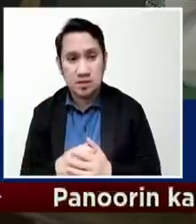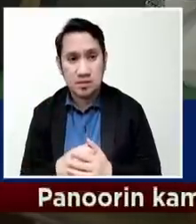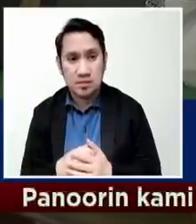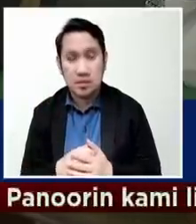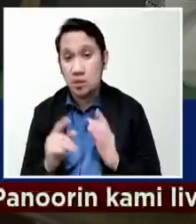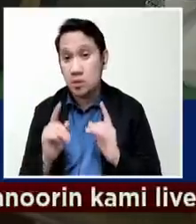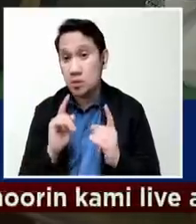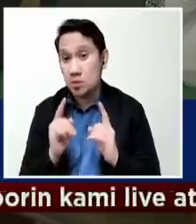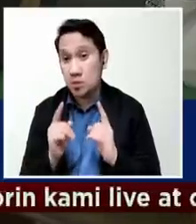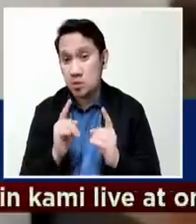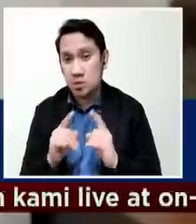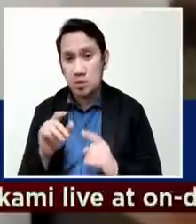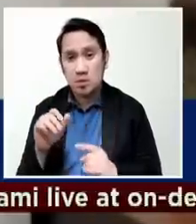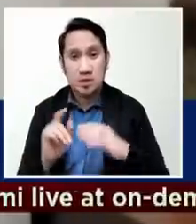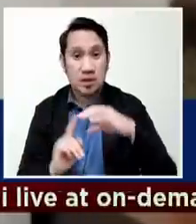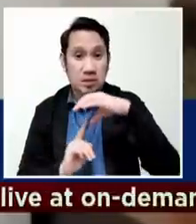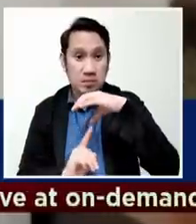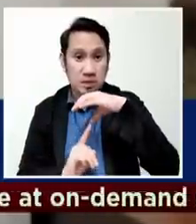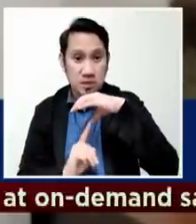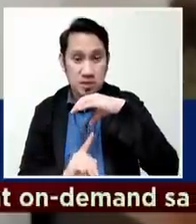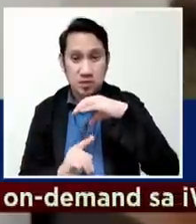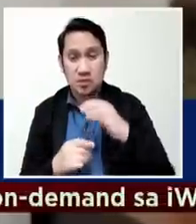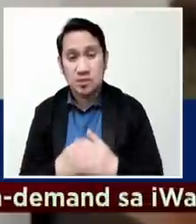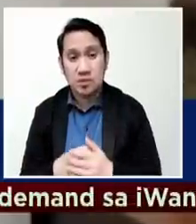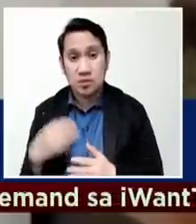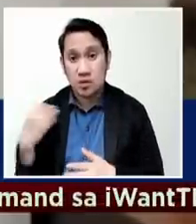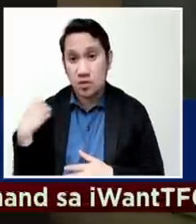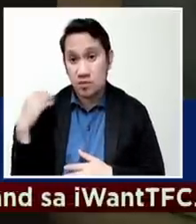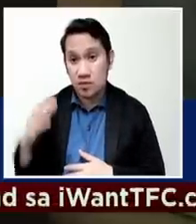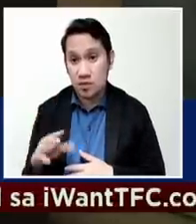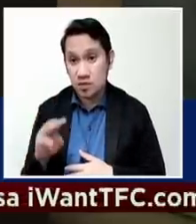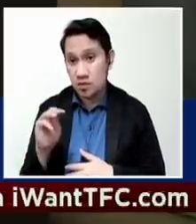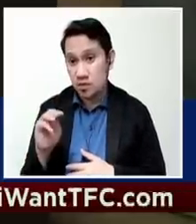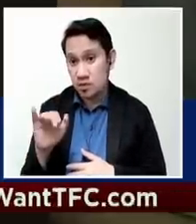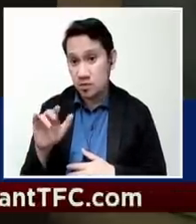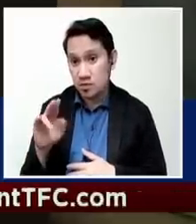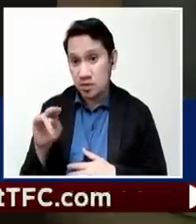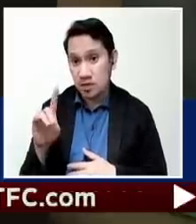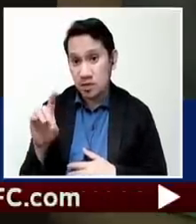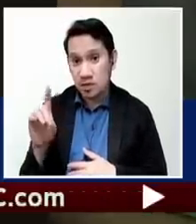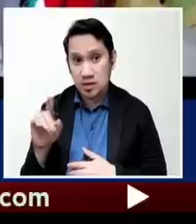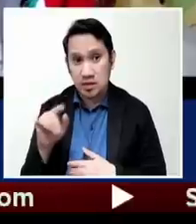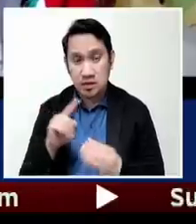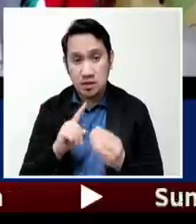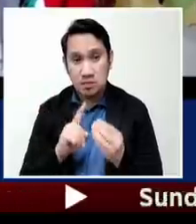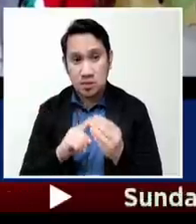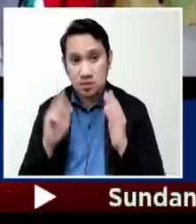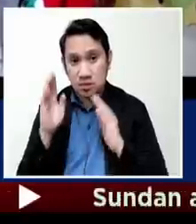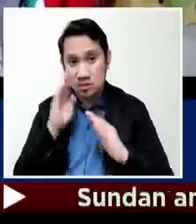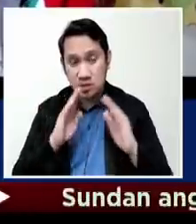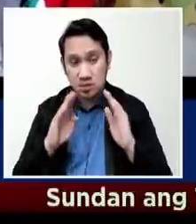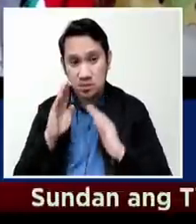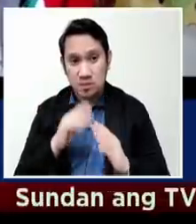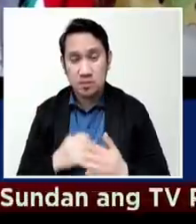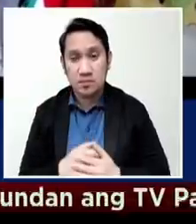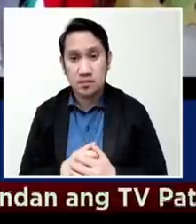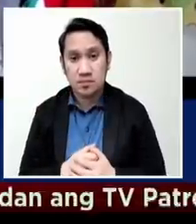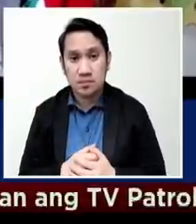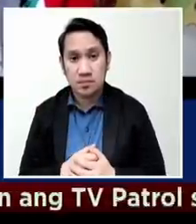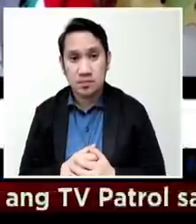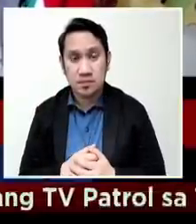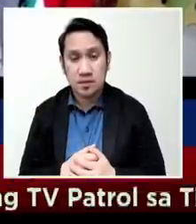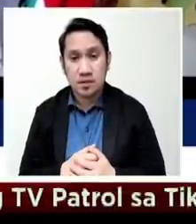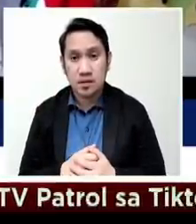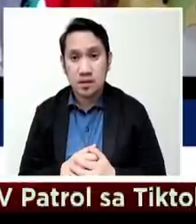Pinakausap din ng ABS-CBN si Mang Manny sa opisyal ng Maynilad na nangako ng aksyon sa problema. Hindi po